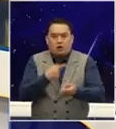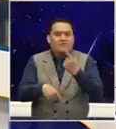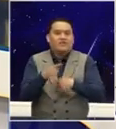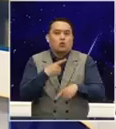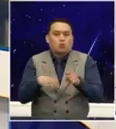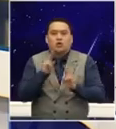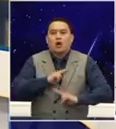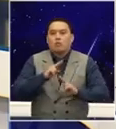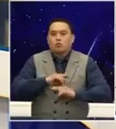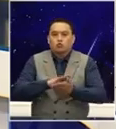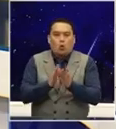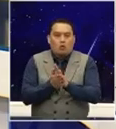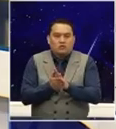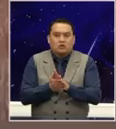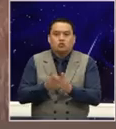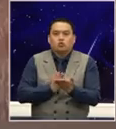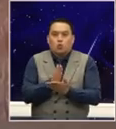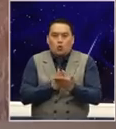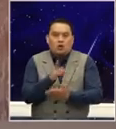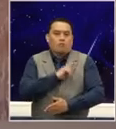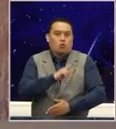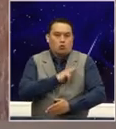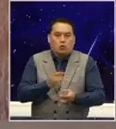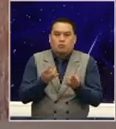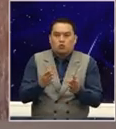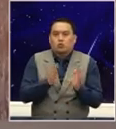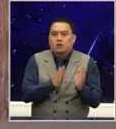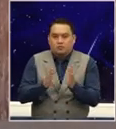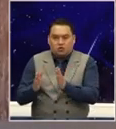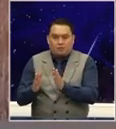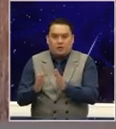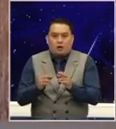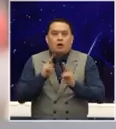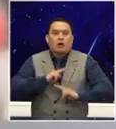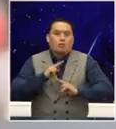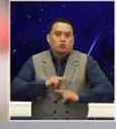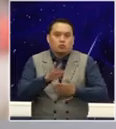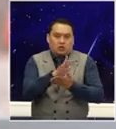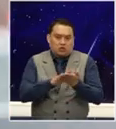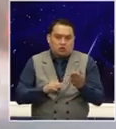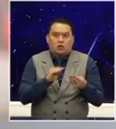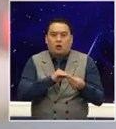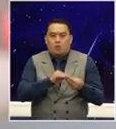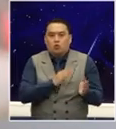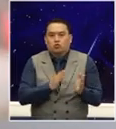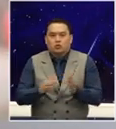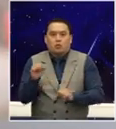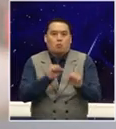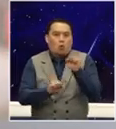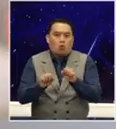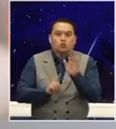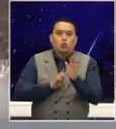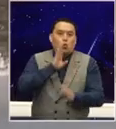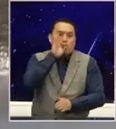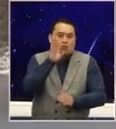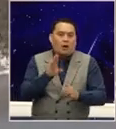на особые условия, коммунальные службы работают в обычном режиме. Как работали, так и работаем. Сейчас мойкой занимаемся, с утра